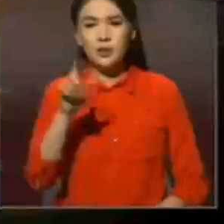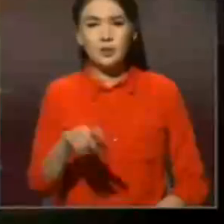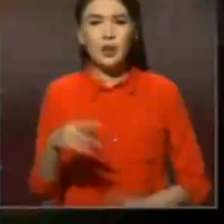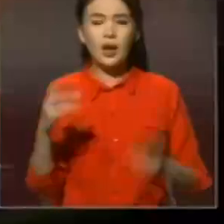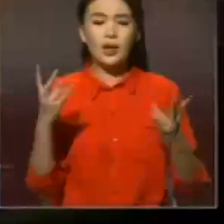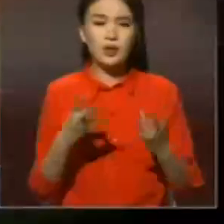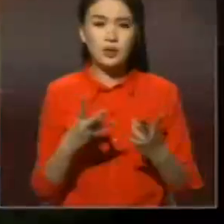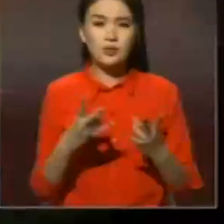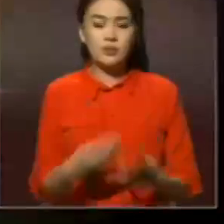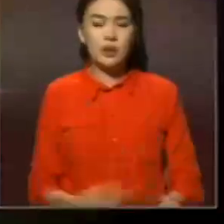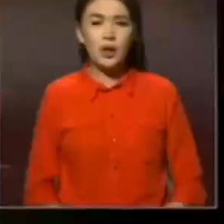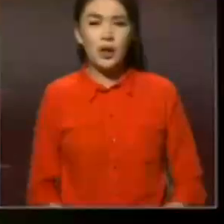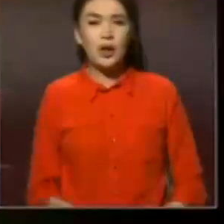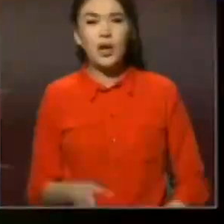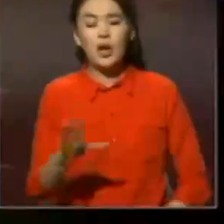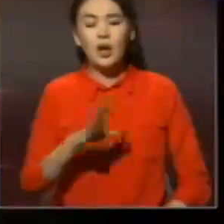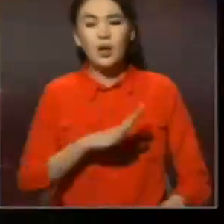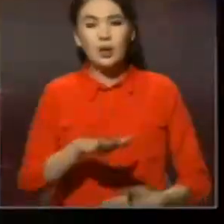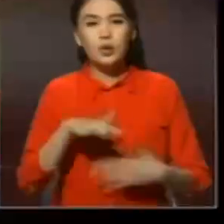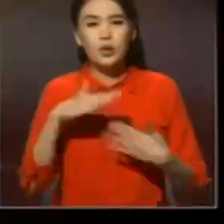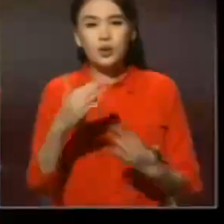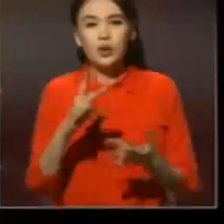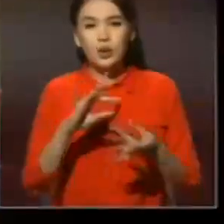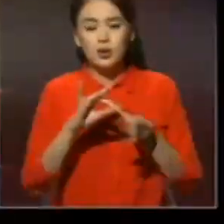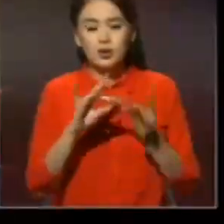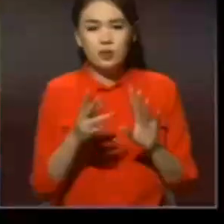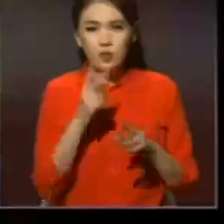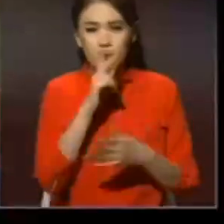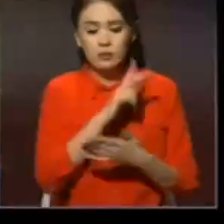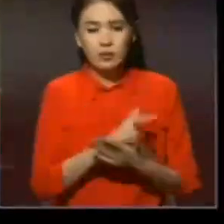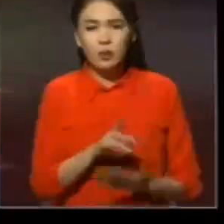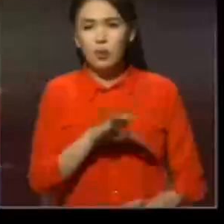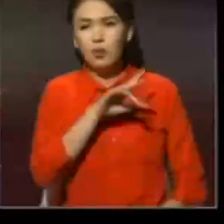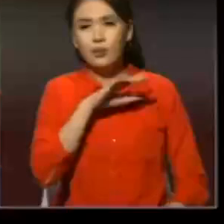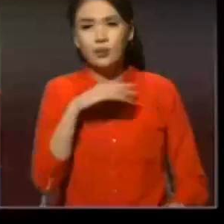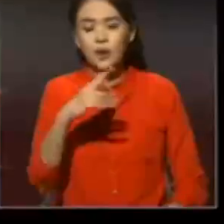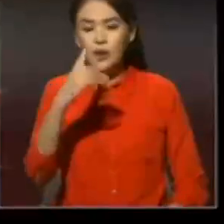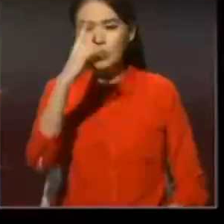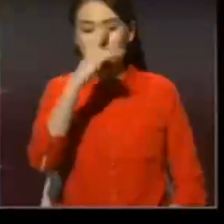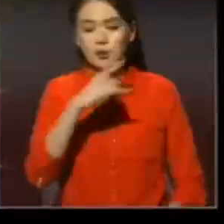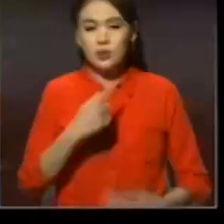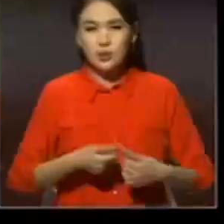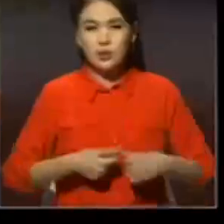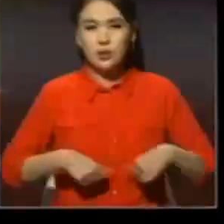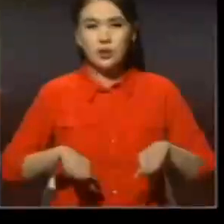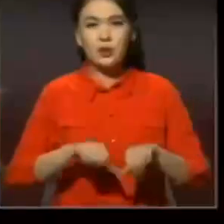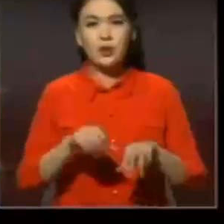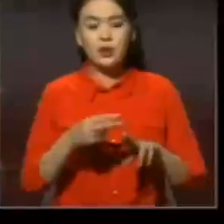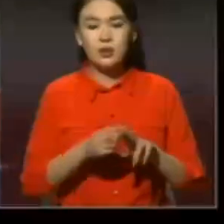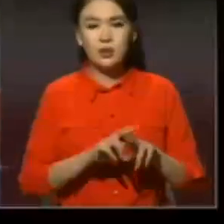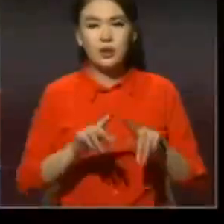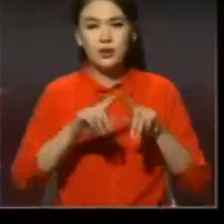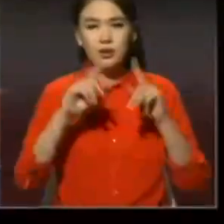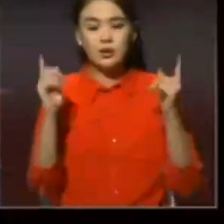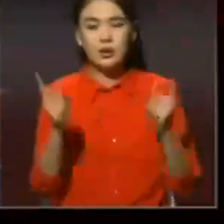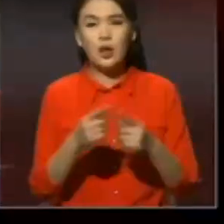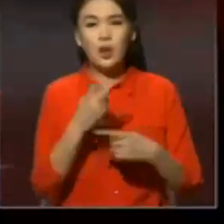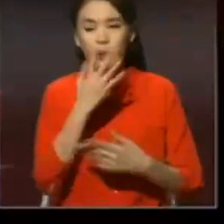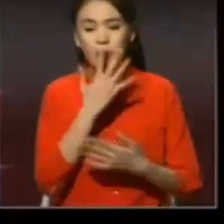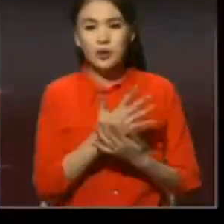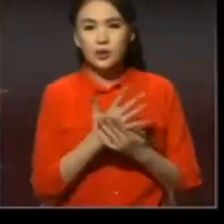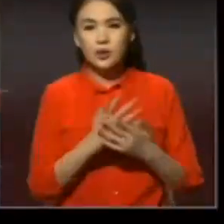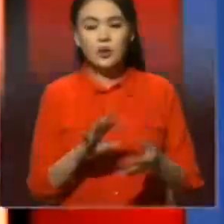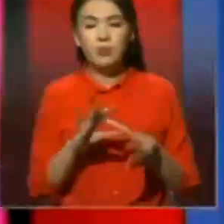па дейді, оның артынан жаңағындай әлеуметтік желіде отырып алады. Оның көпшілігі Қазақстанның территориясында емес, сыртта отқан азаматтар сол